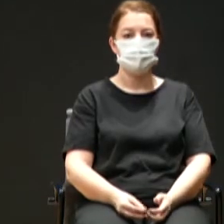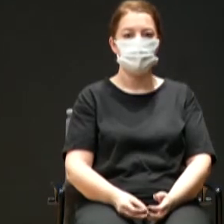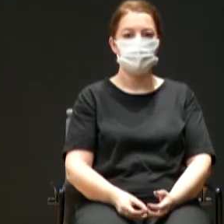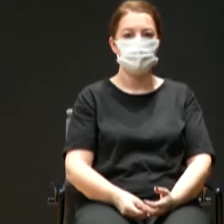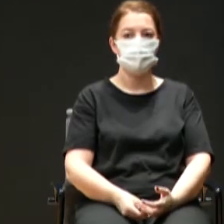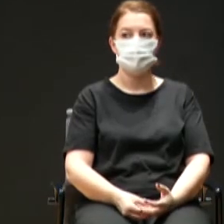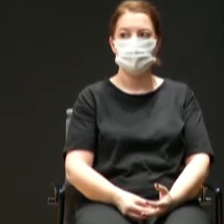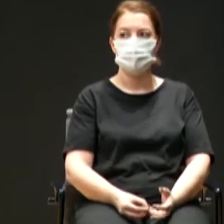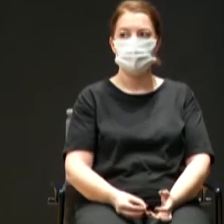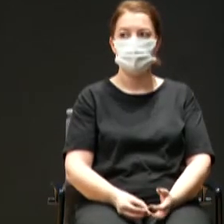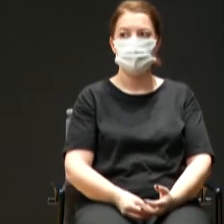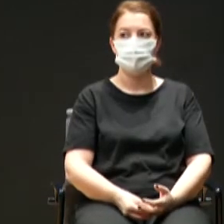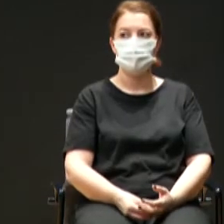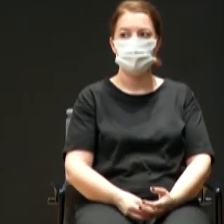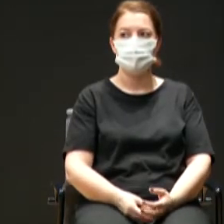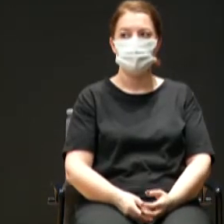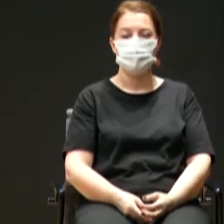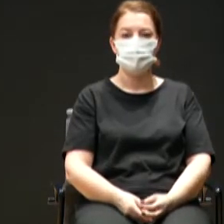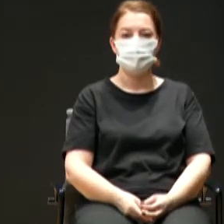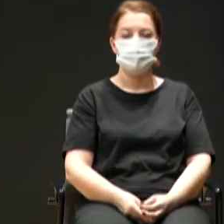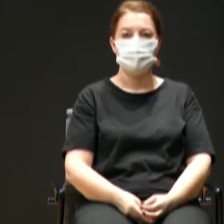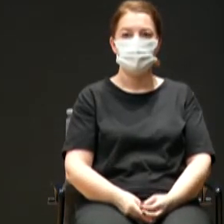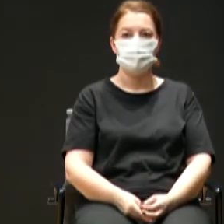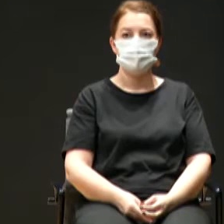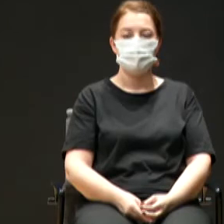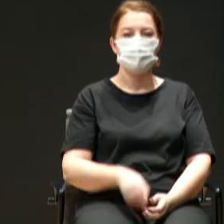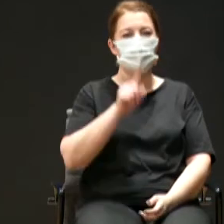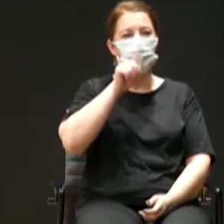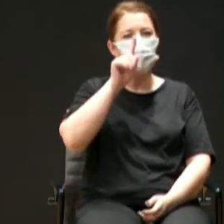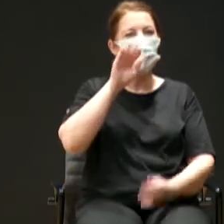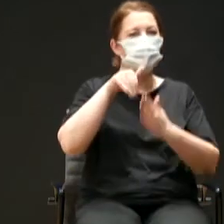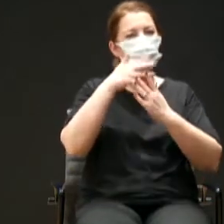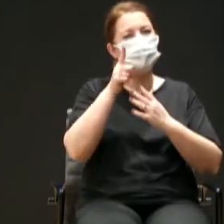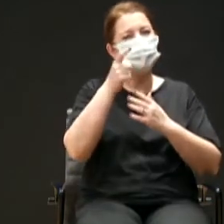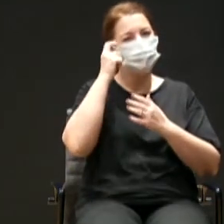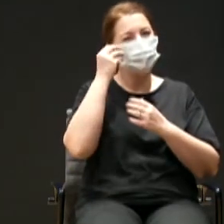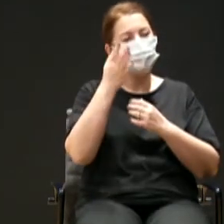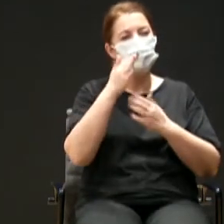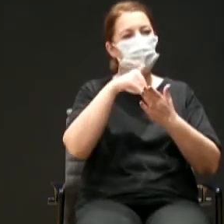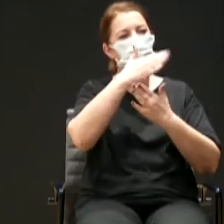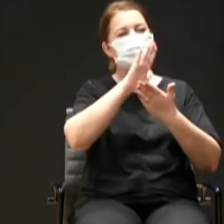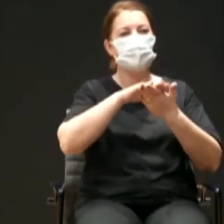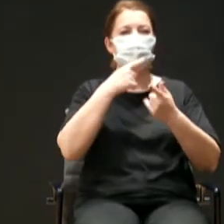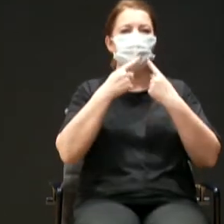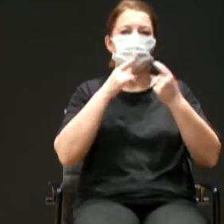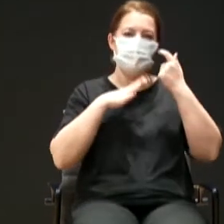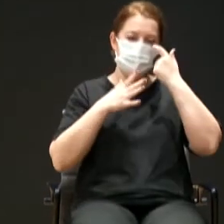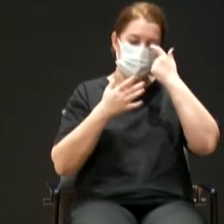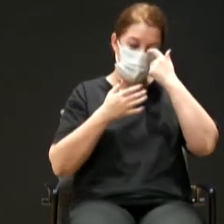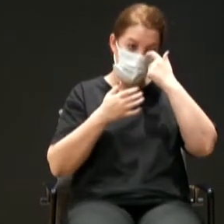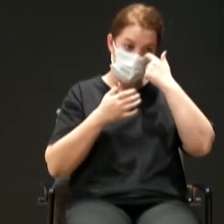Bey, lütfen. Gündem sonrasında hemen size de bilgi vereceğim. Çünkü başka arkadaşlar da söz istiyorlar.